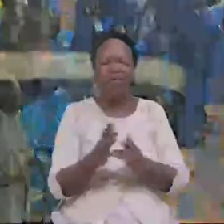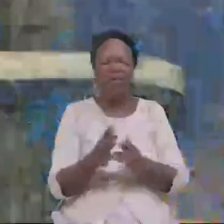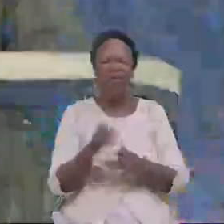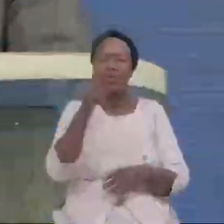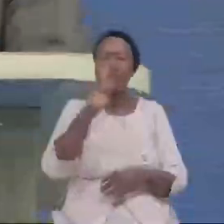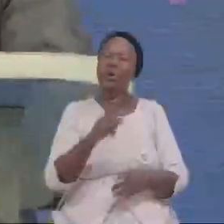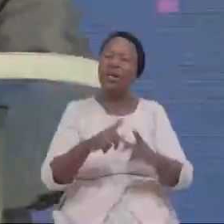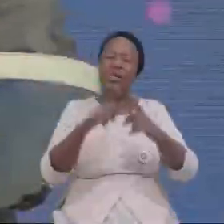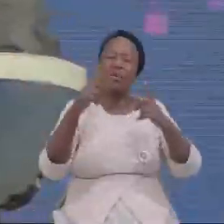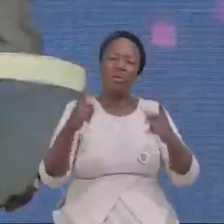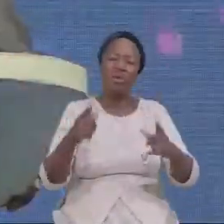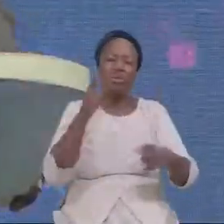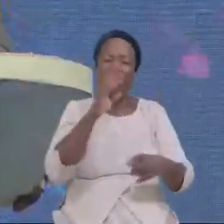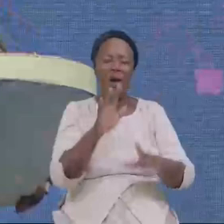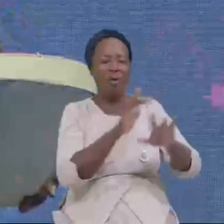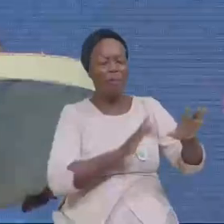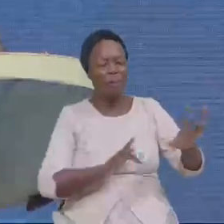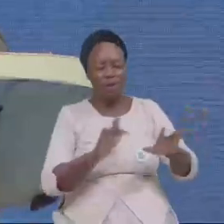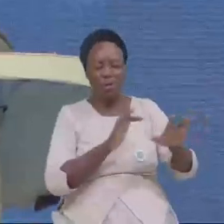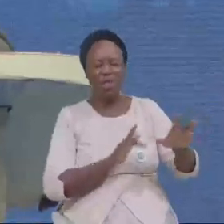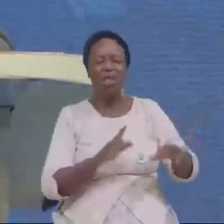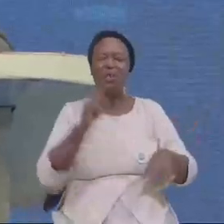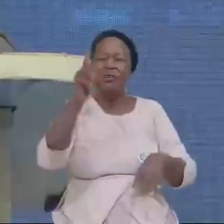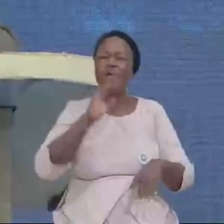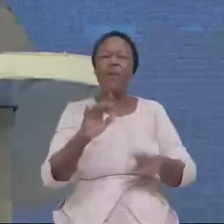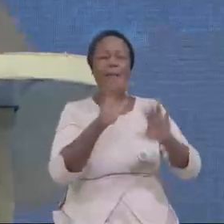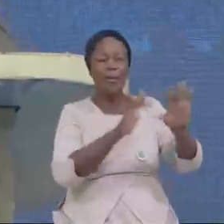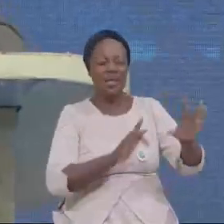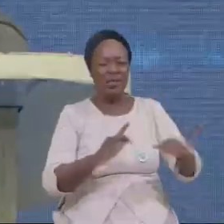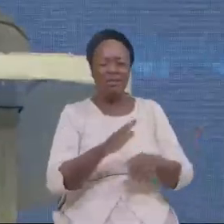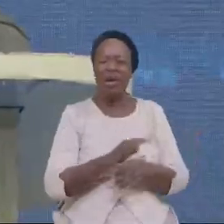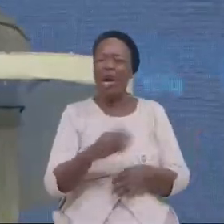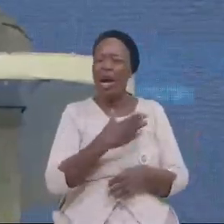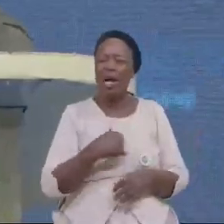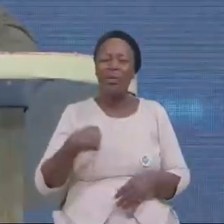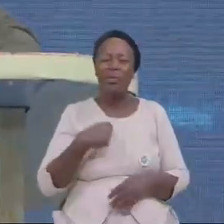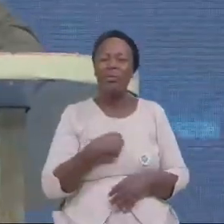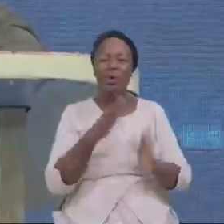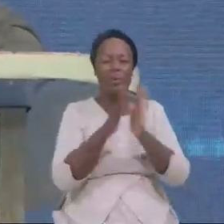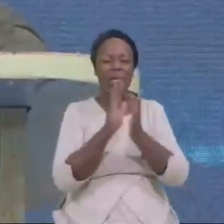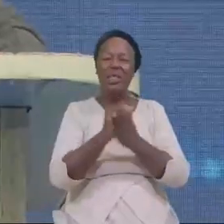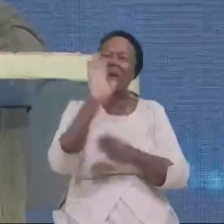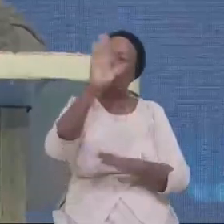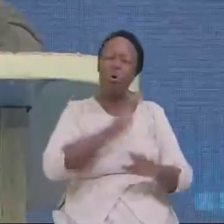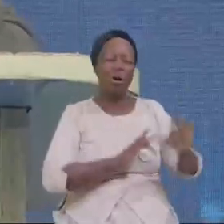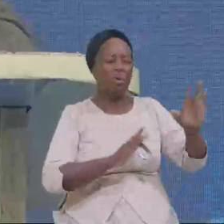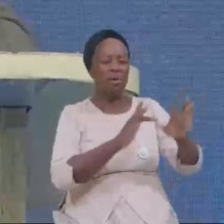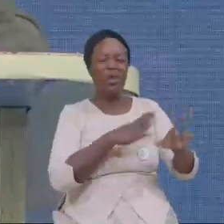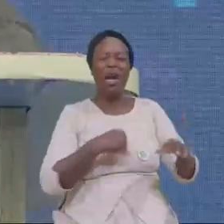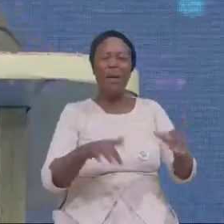grand, compatissant, miséricordieux. Nous prions que ta compassion et ta